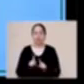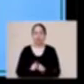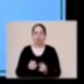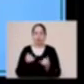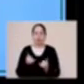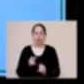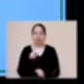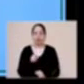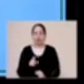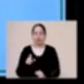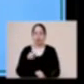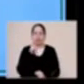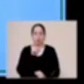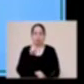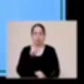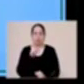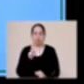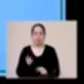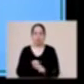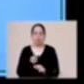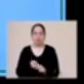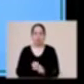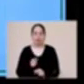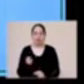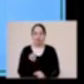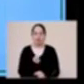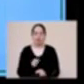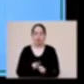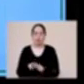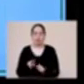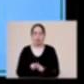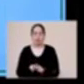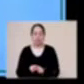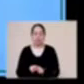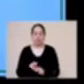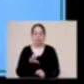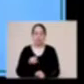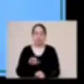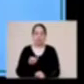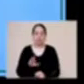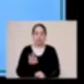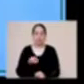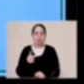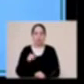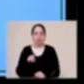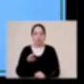для человека птицы – истребляют насекомых вредителей садов и